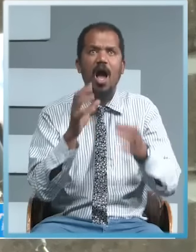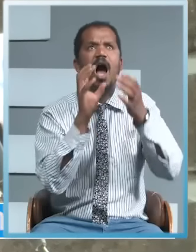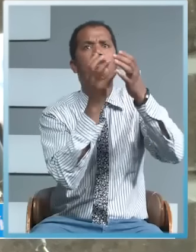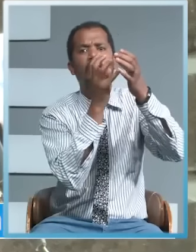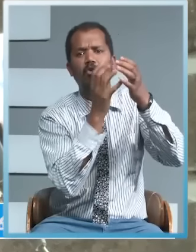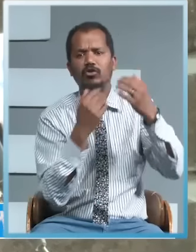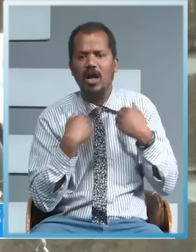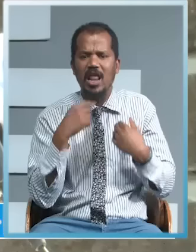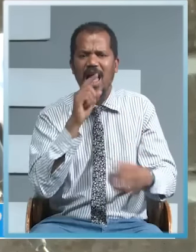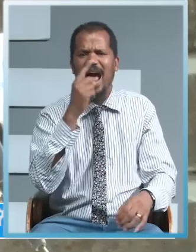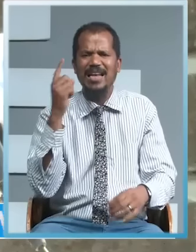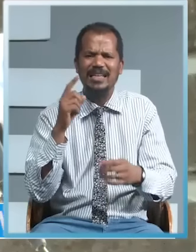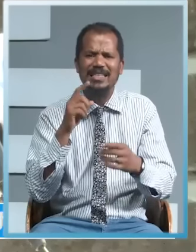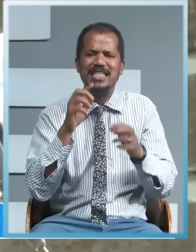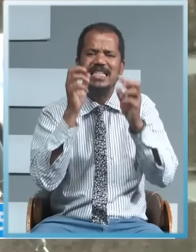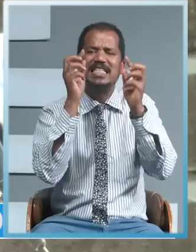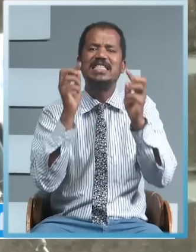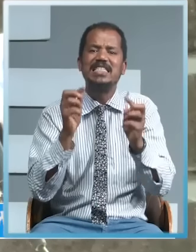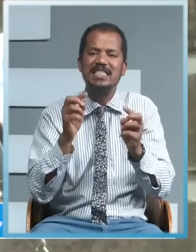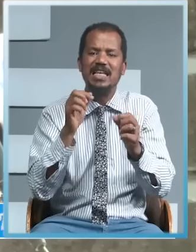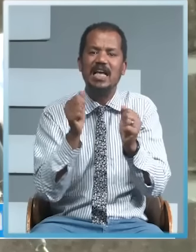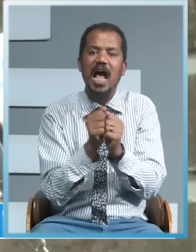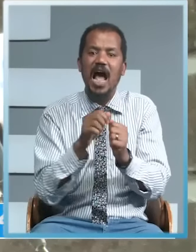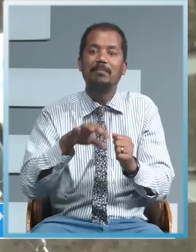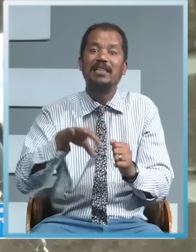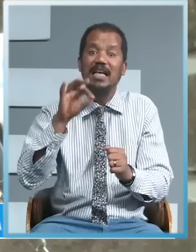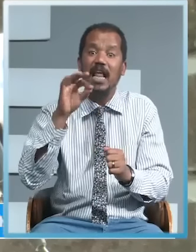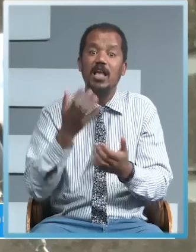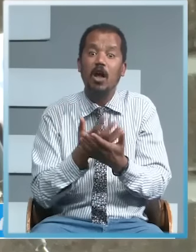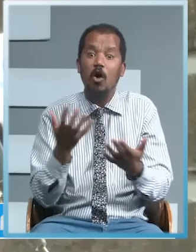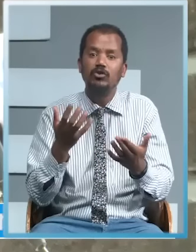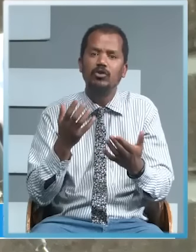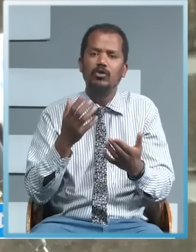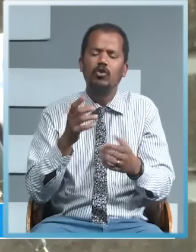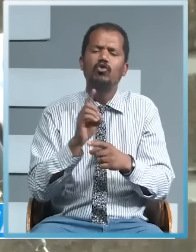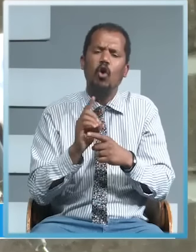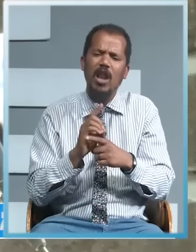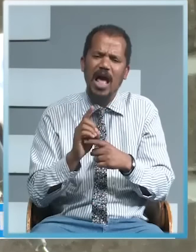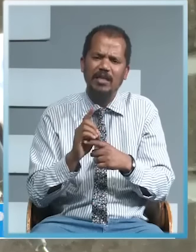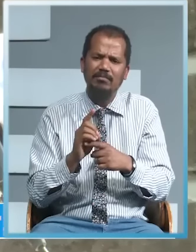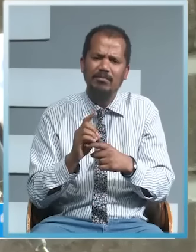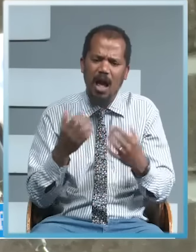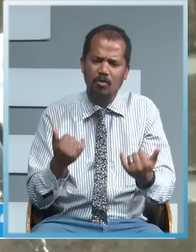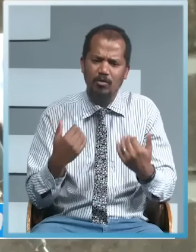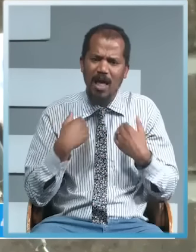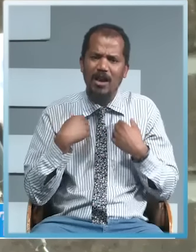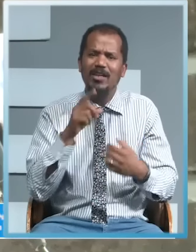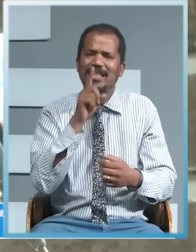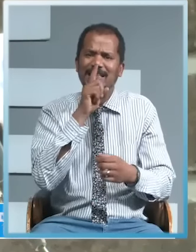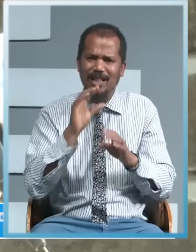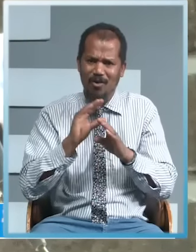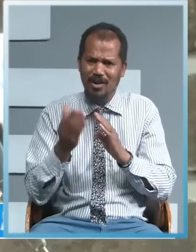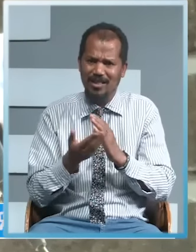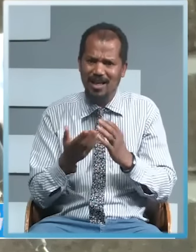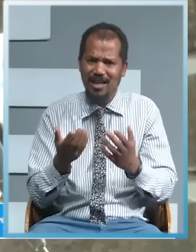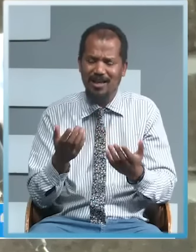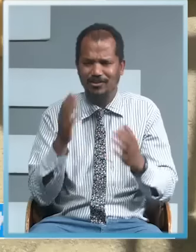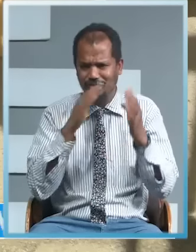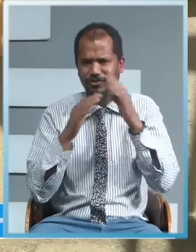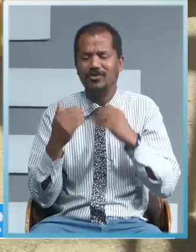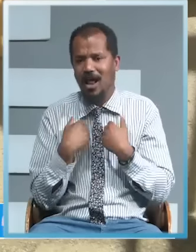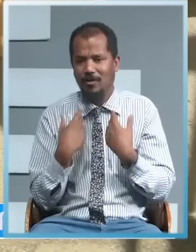አሉ። አንዳንድ ስፔሲፊክ ከቅርስ ጋር የተገናኙ እቃዎችን ከውጭ የሚያመጧቸው ላይ ዴፊኒትሊ ዶላሩም አሁን ያለውም የሴኩሪቲ ሁኔታ ኢምፕሊኬሽን